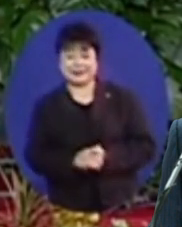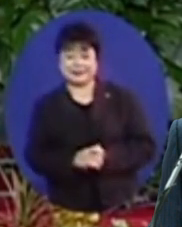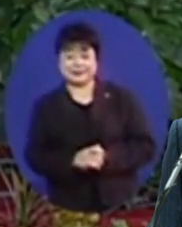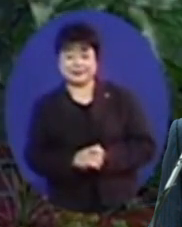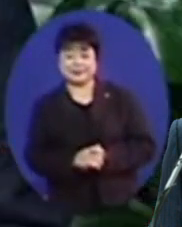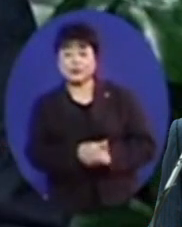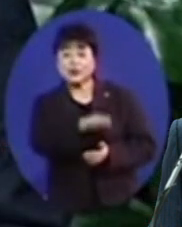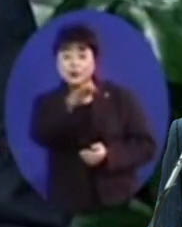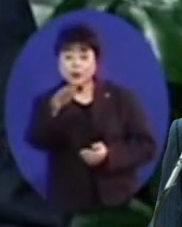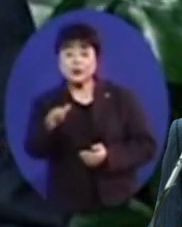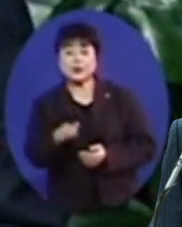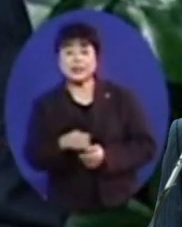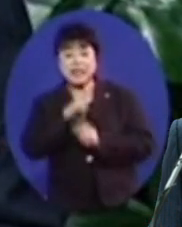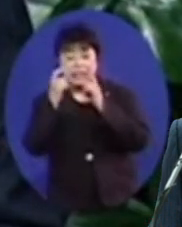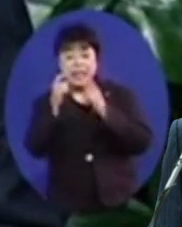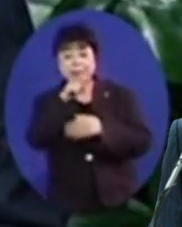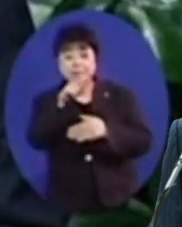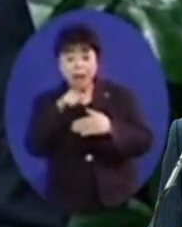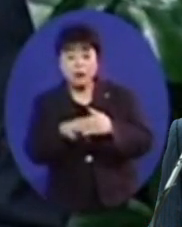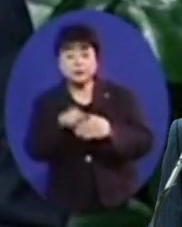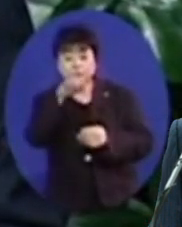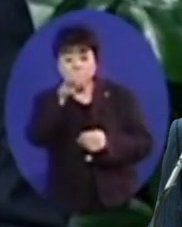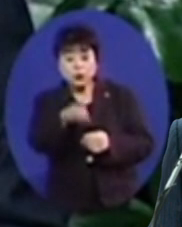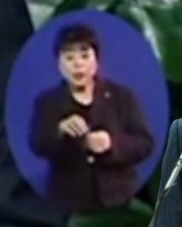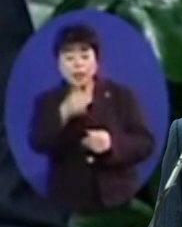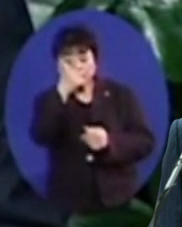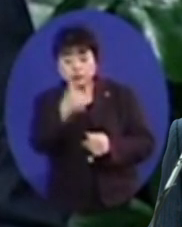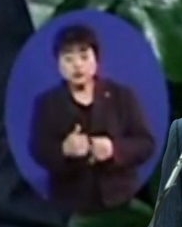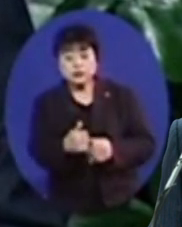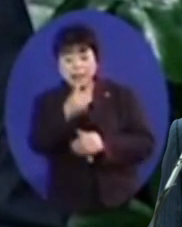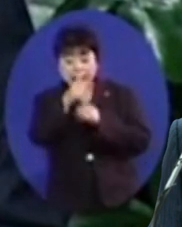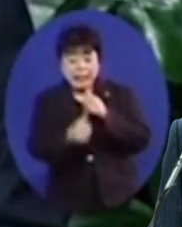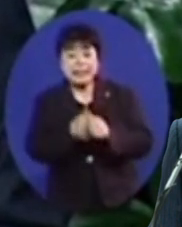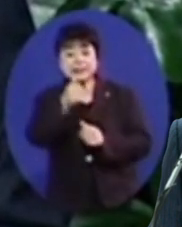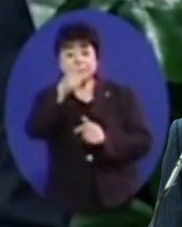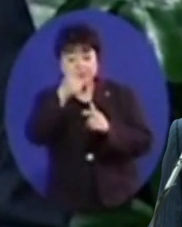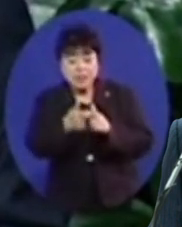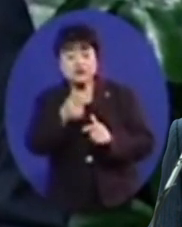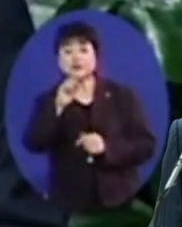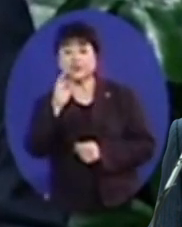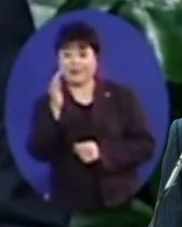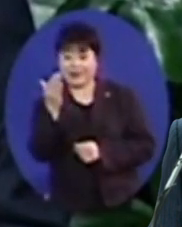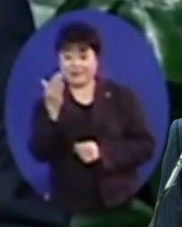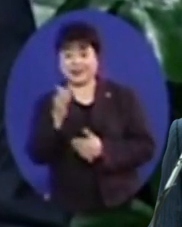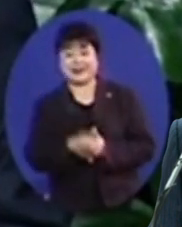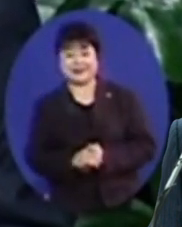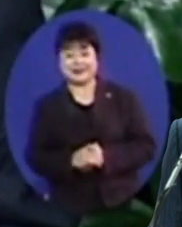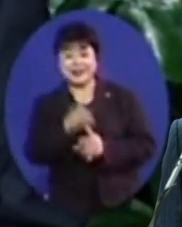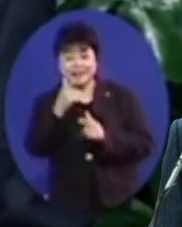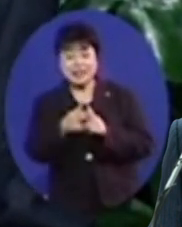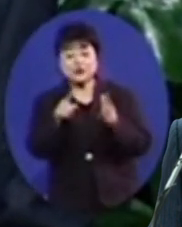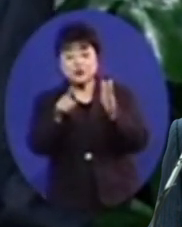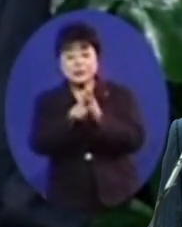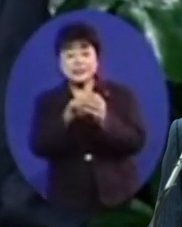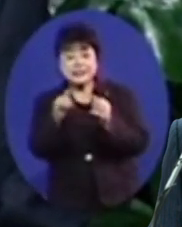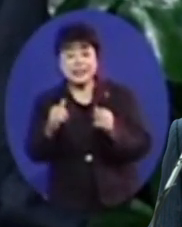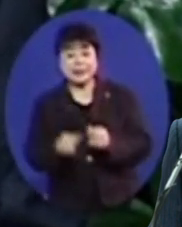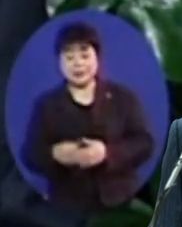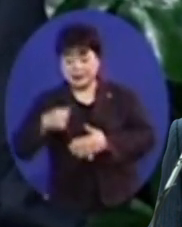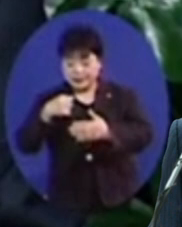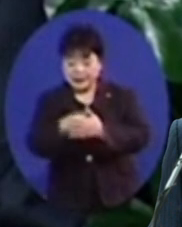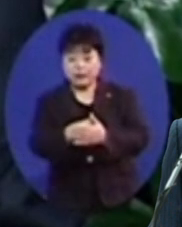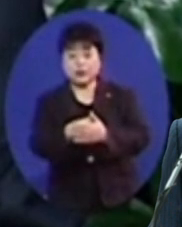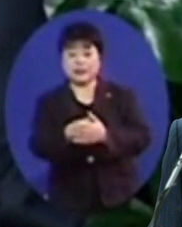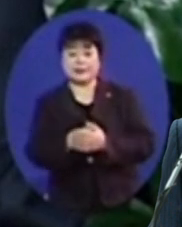우리 그 각자 마음의 공간의 주인은 하나님 아버지와 예수님인 것입니다. 그러므로 예수 믿는 사람은 단호하게